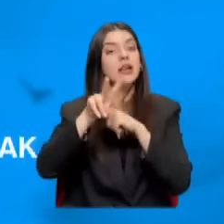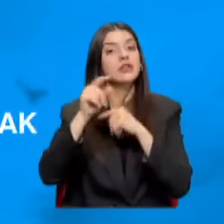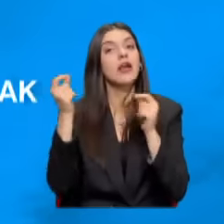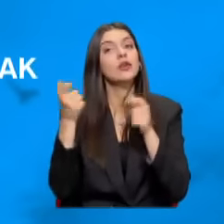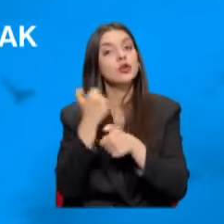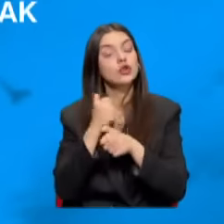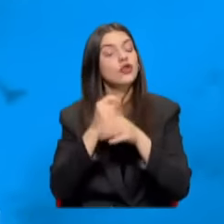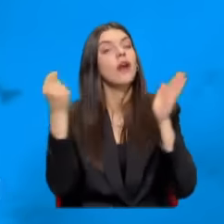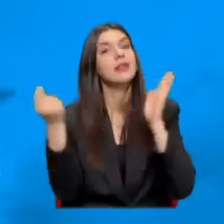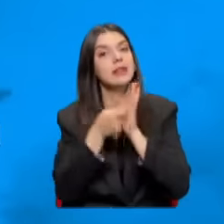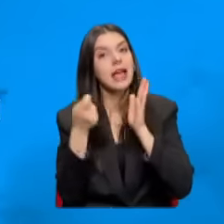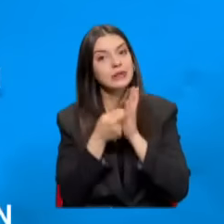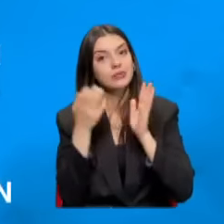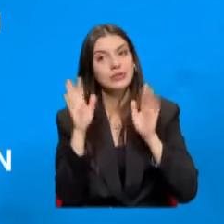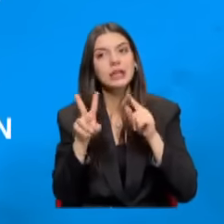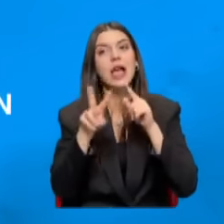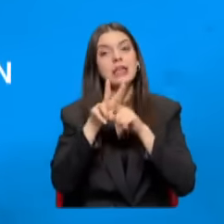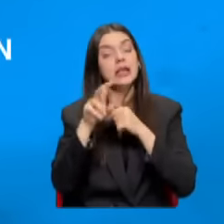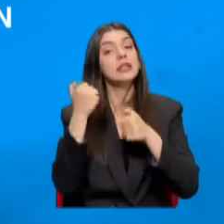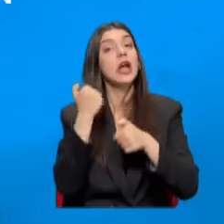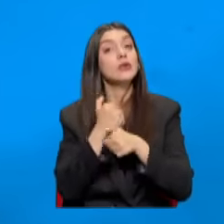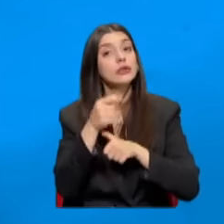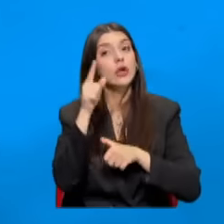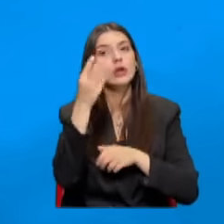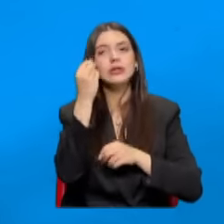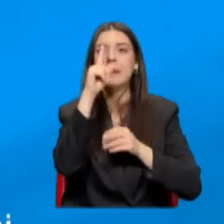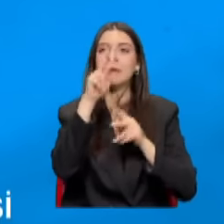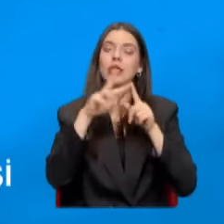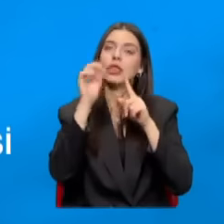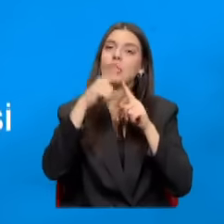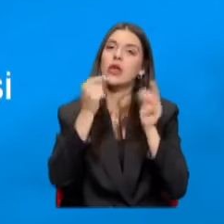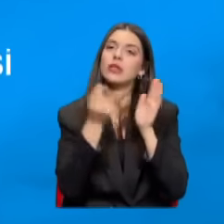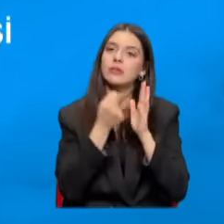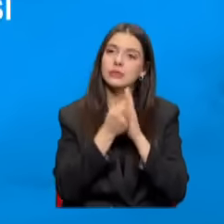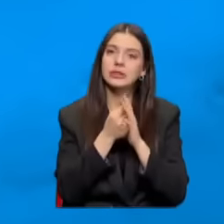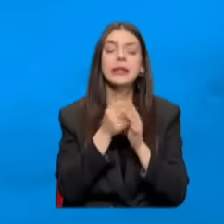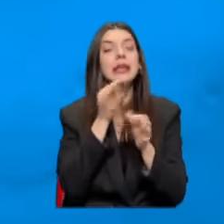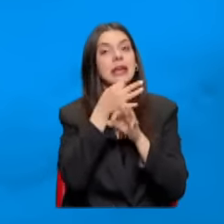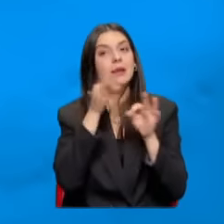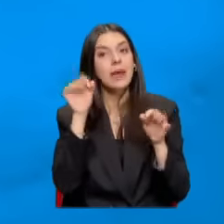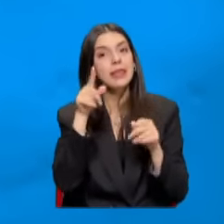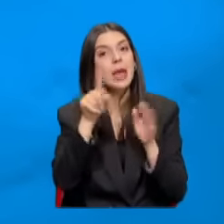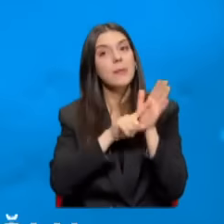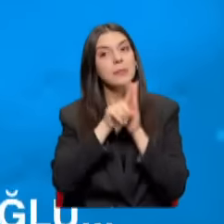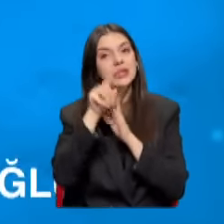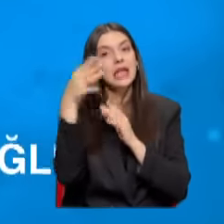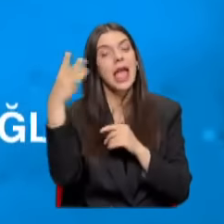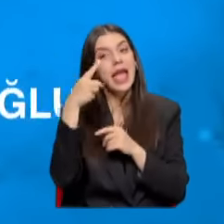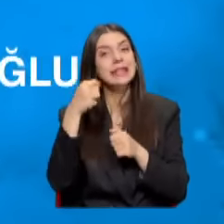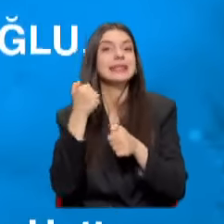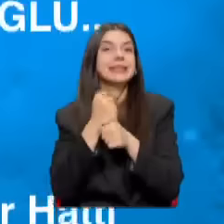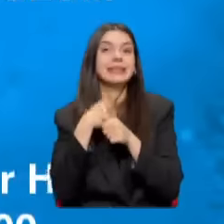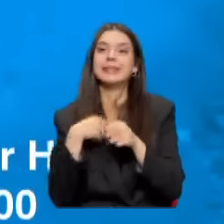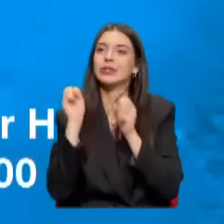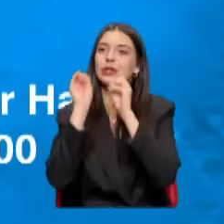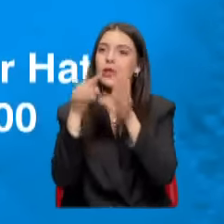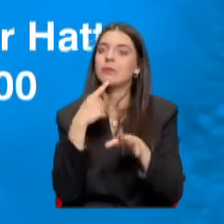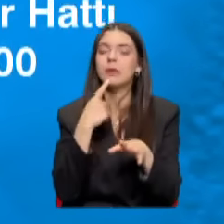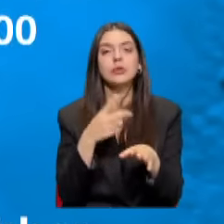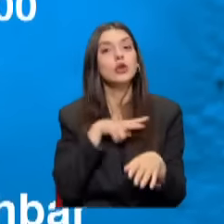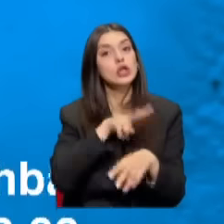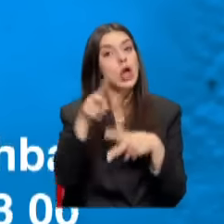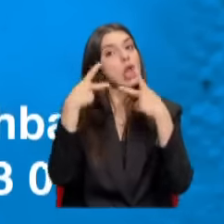tarafından kaleme alınmış Yaşar Gürsoy güzel bir not düşmüş kıymetli ve başarılı meslektaşım Ezgi gözeger şeklinde yolu açık